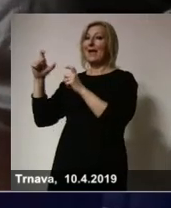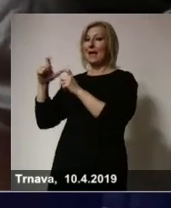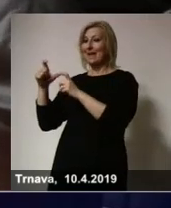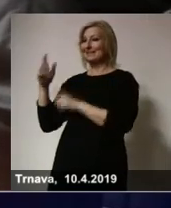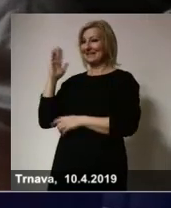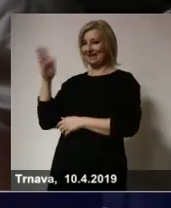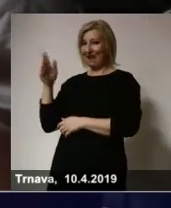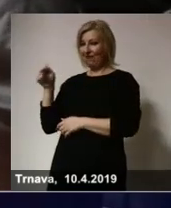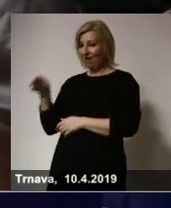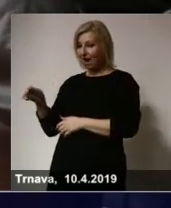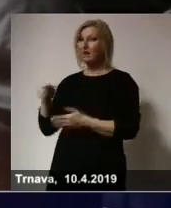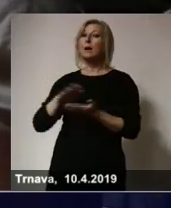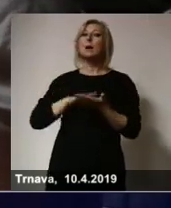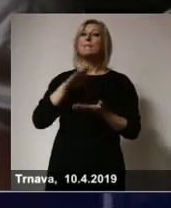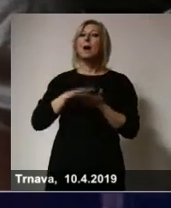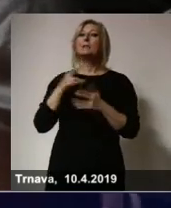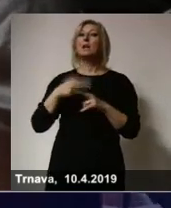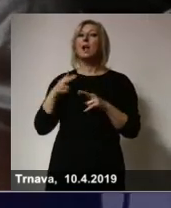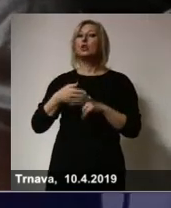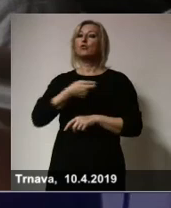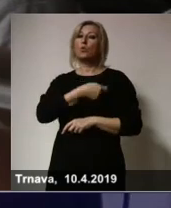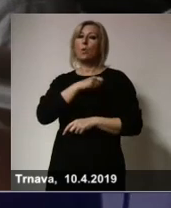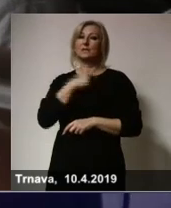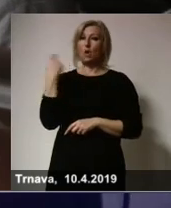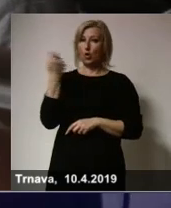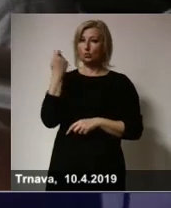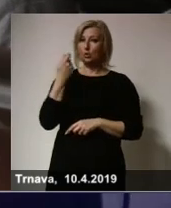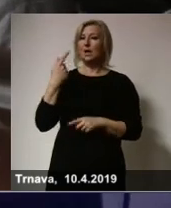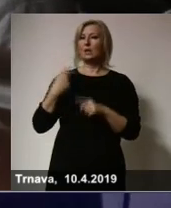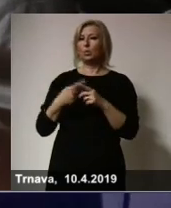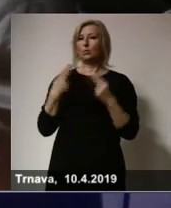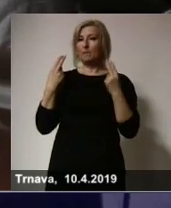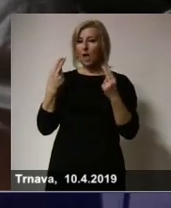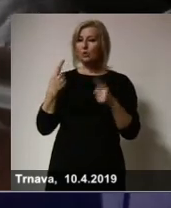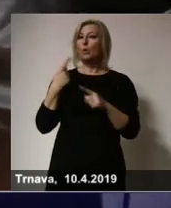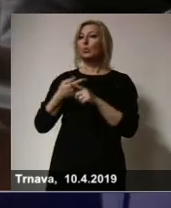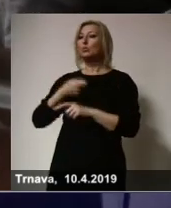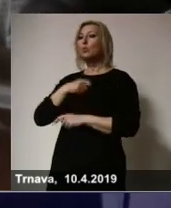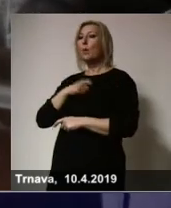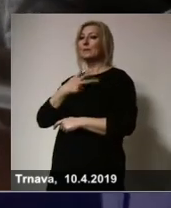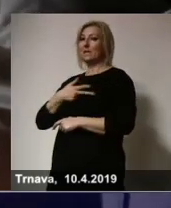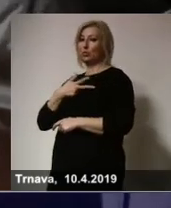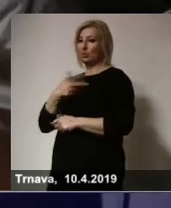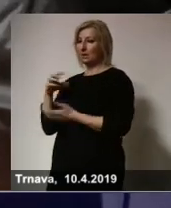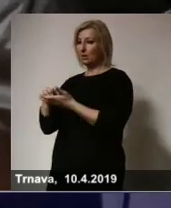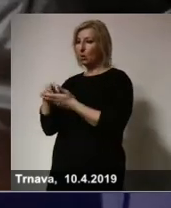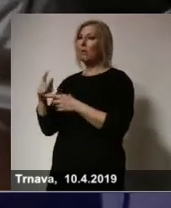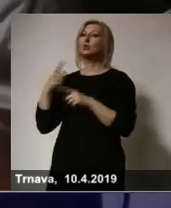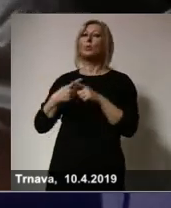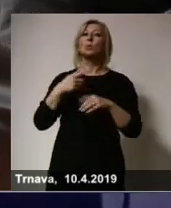Materiálom sa zaoberala Komisia hospodáre nakladania s majetkom, Komisia pre sociálnu oblasť, ako aj Rada TTSK. Všetky